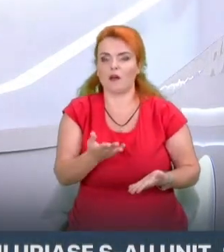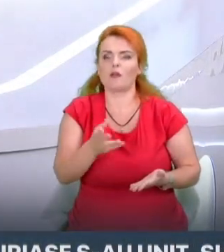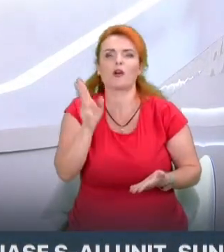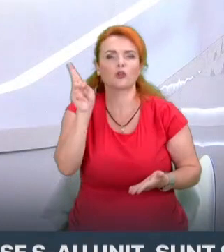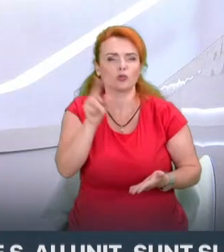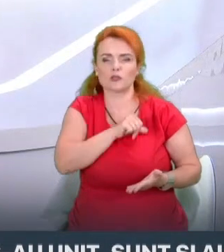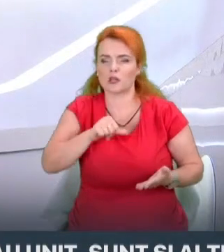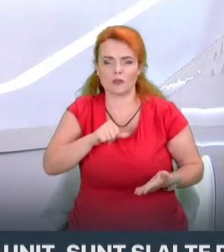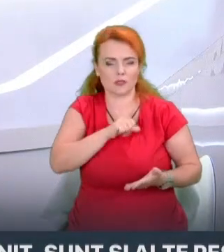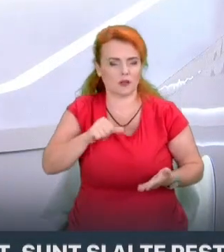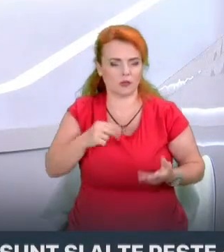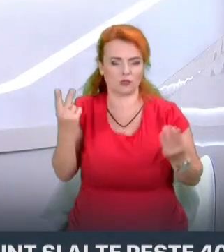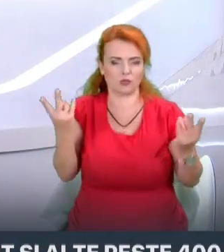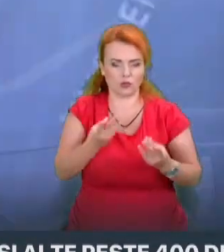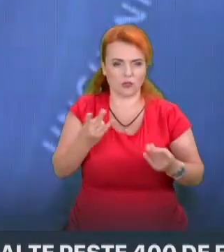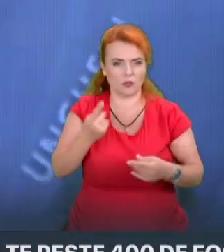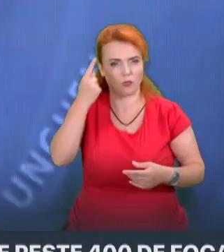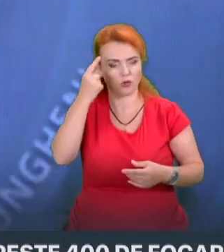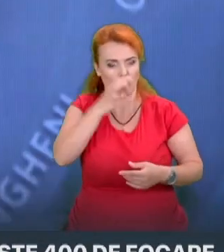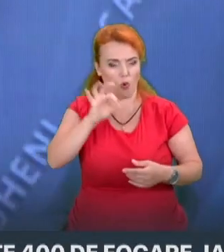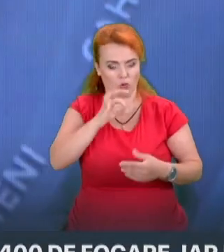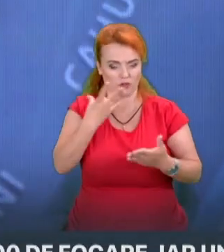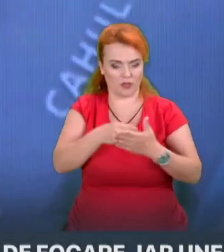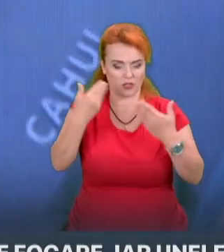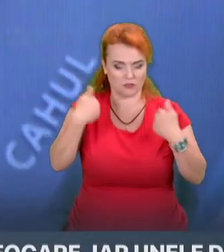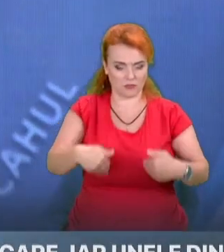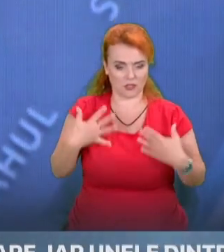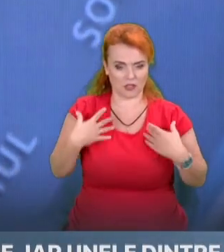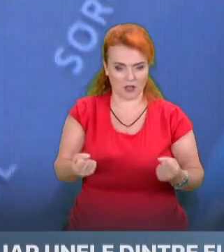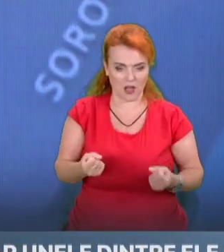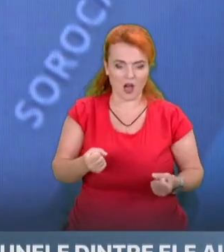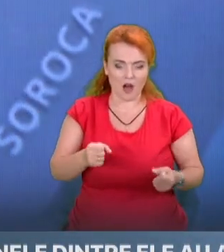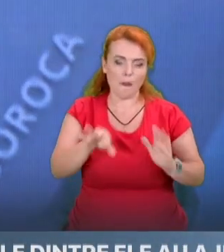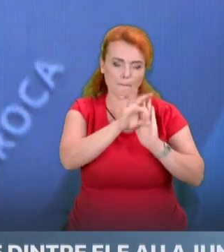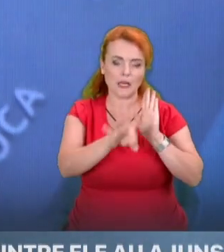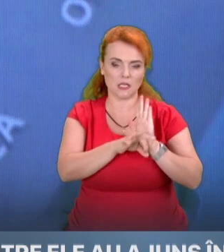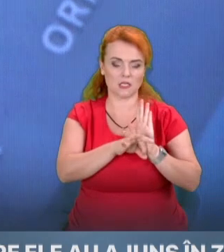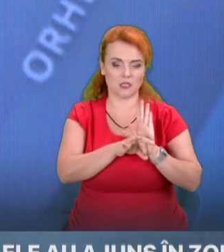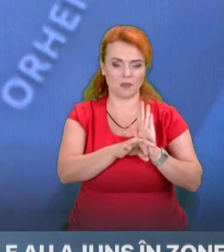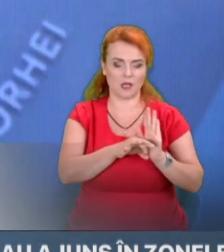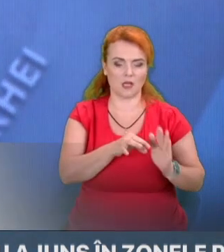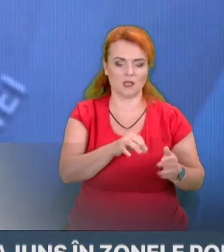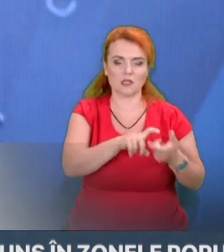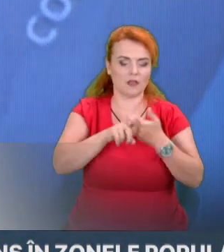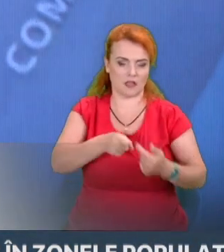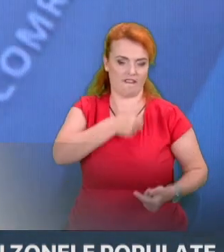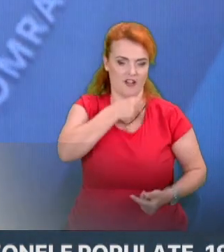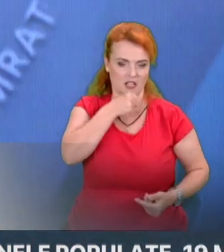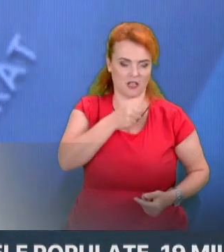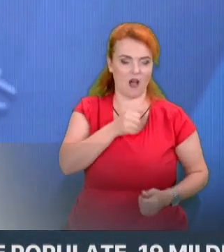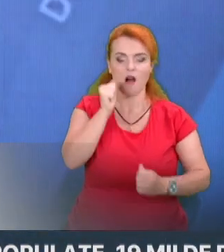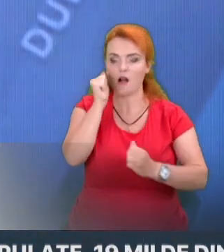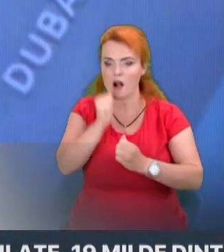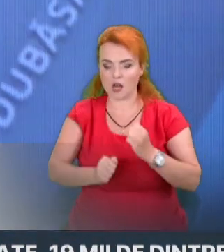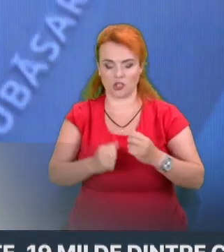grijă atunci când ies din casă? În principiu, toți trebuie să avem grijă când ieșim din casă, să avem grijă de a lua apă